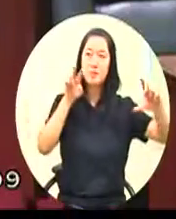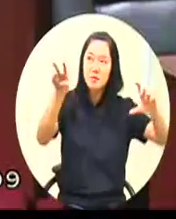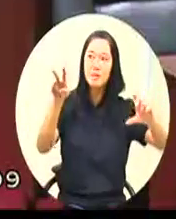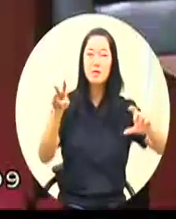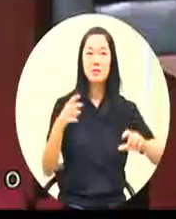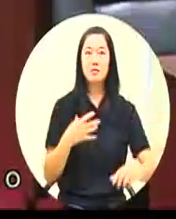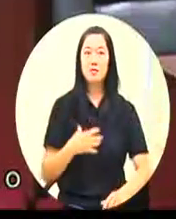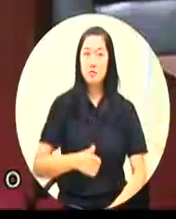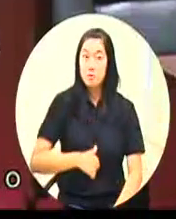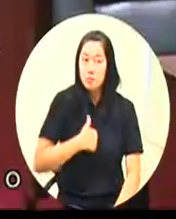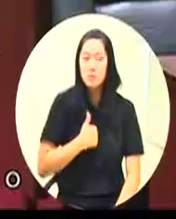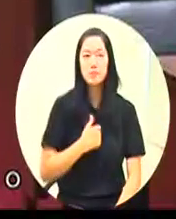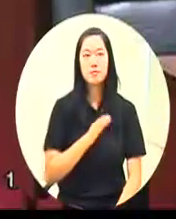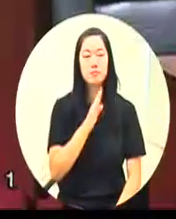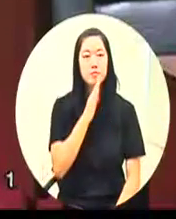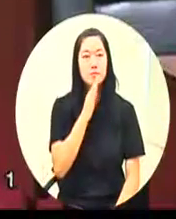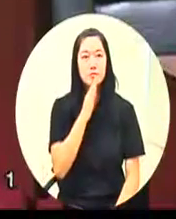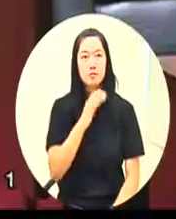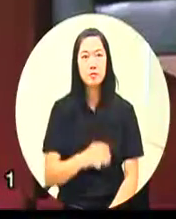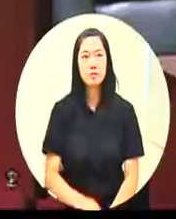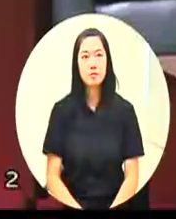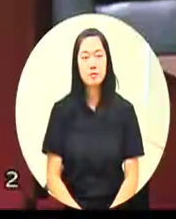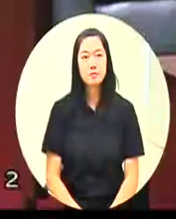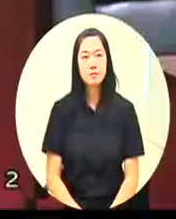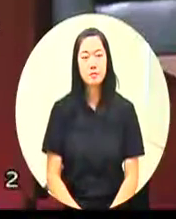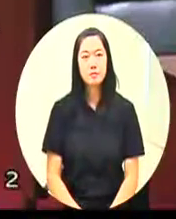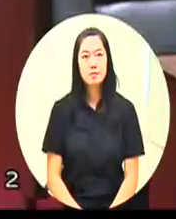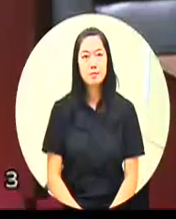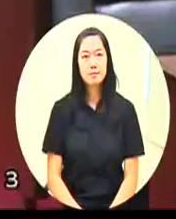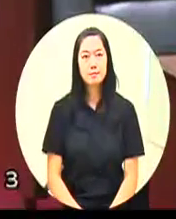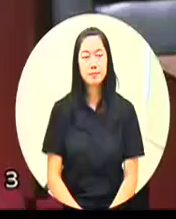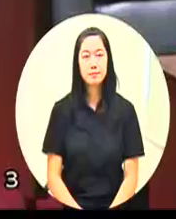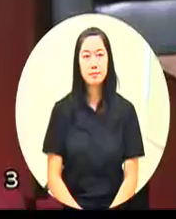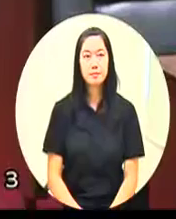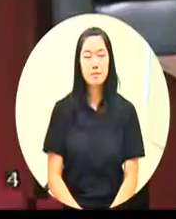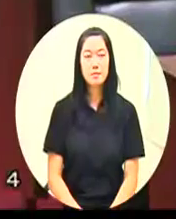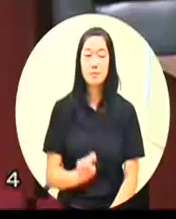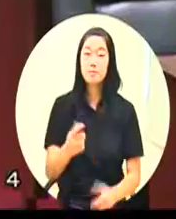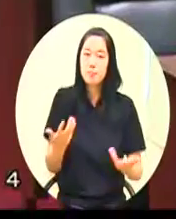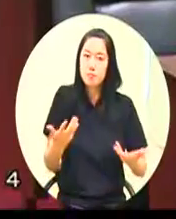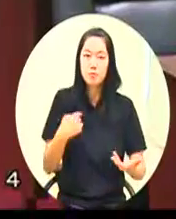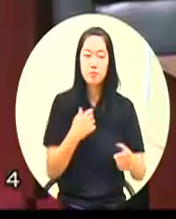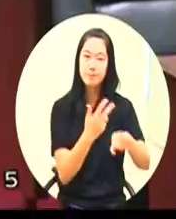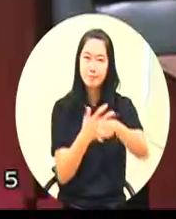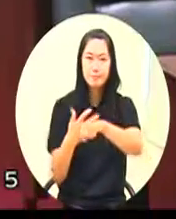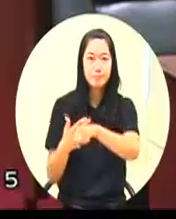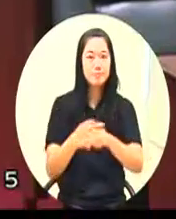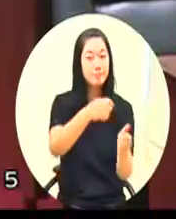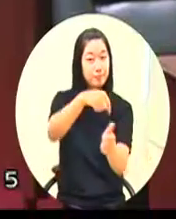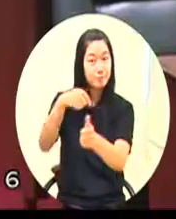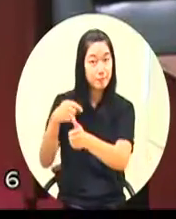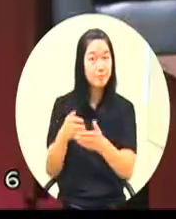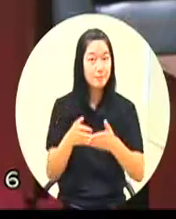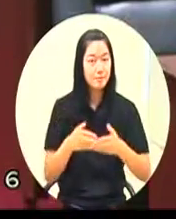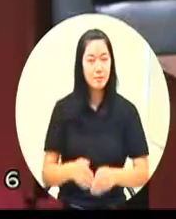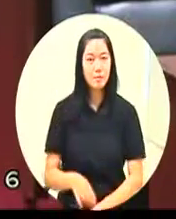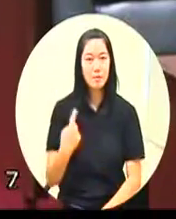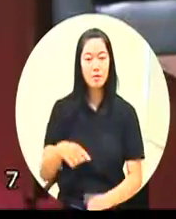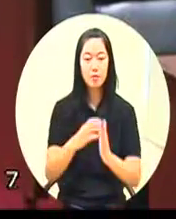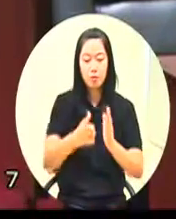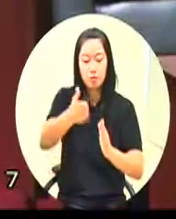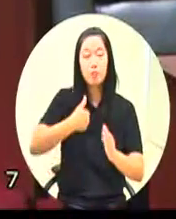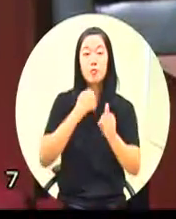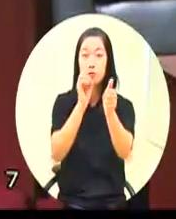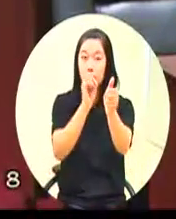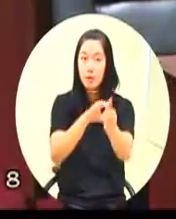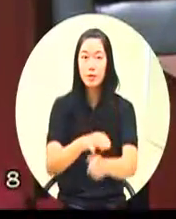看结果，事实上也相对没有比较糟了。所以很多东西是技巧，所以我在这里也呼吁我们局长这边哈，局